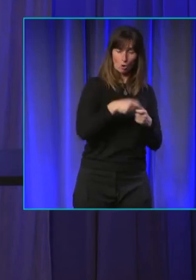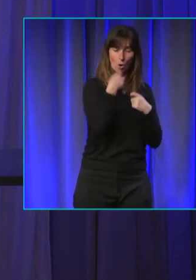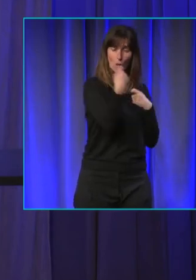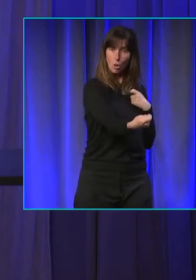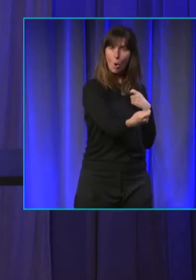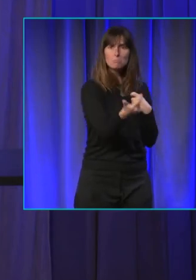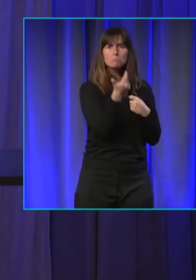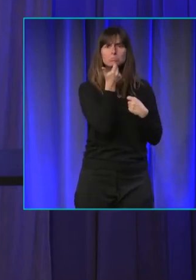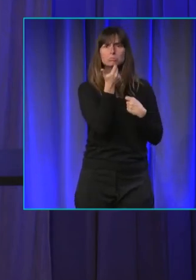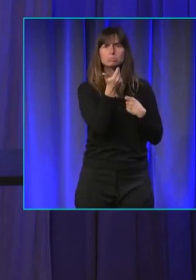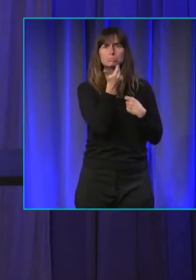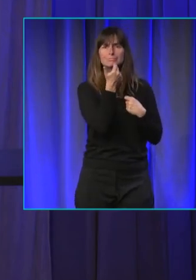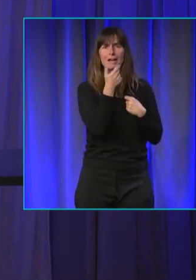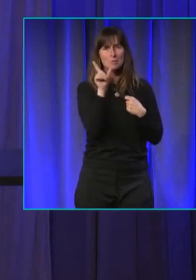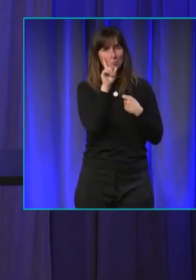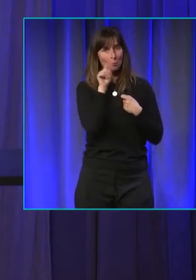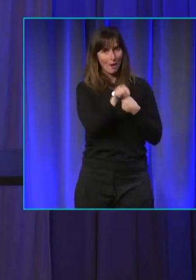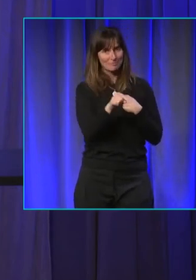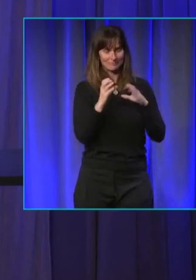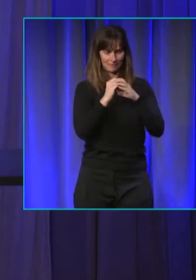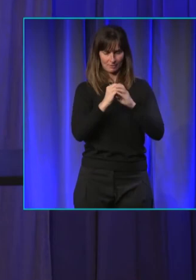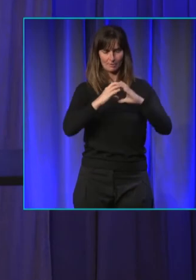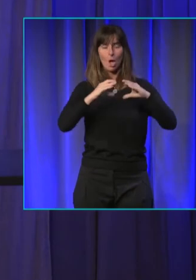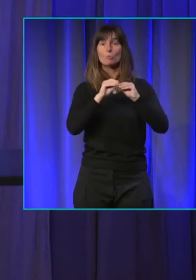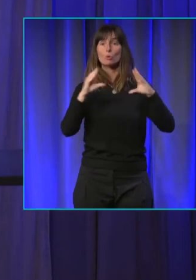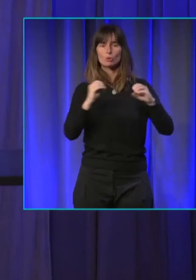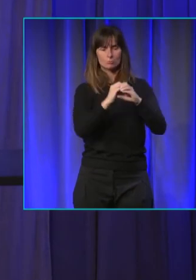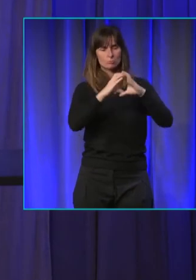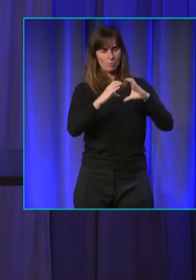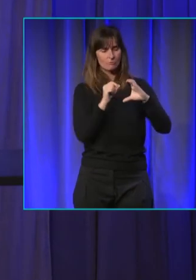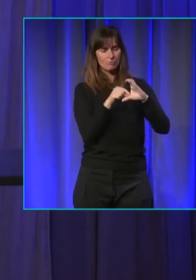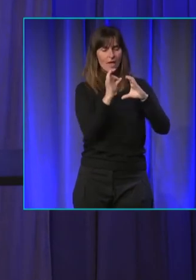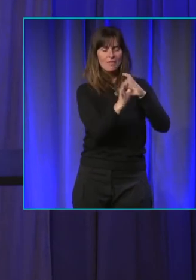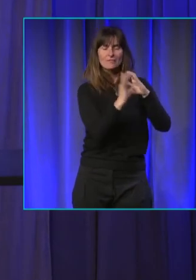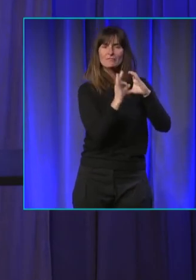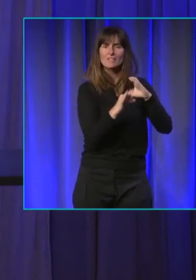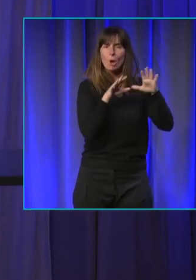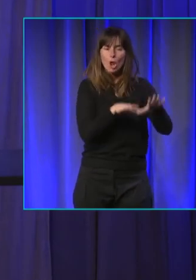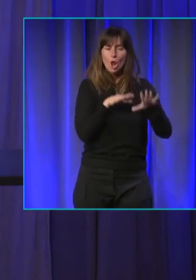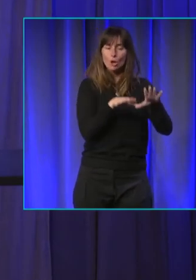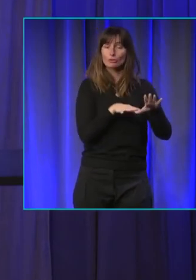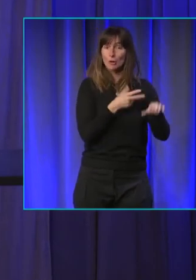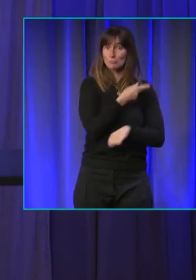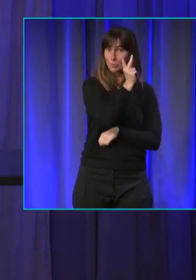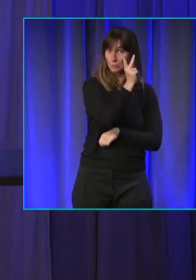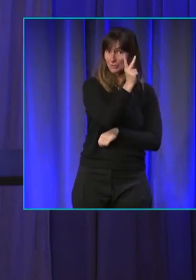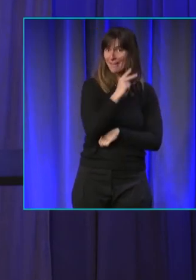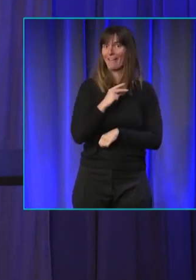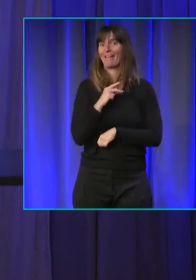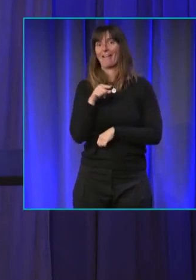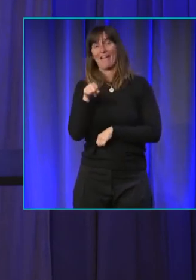que les femmes ont plus de fibres lentes, moins de fibres rapides. Les oestrogènes qu'elles produisent